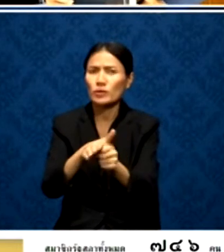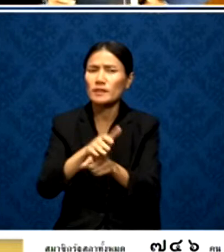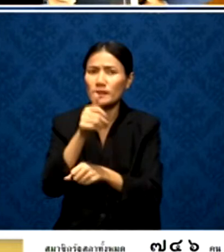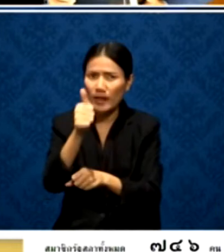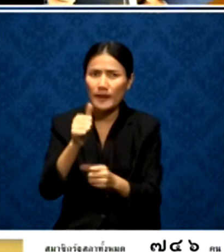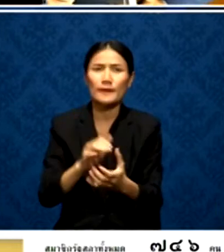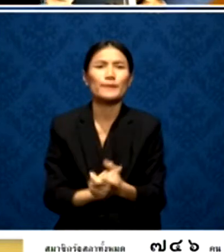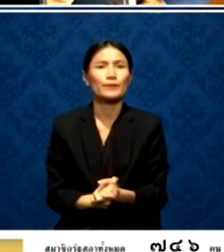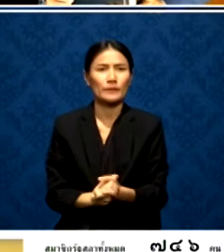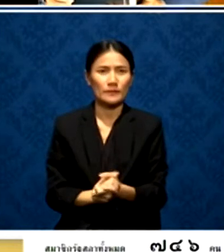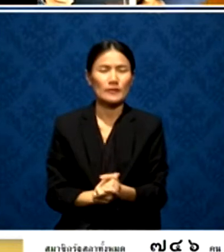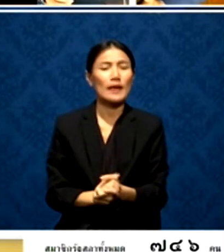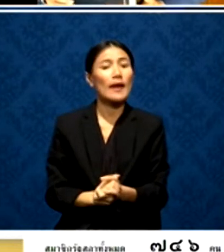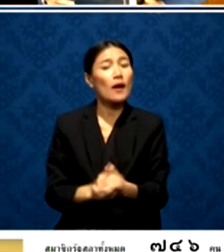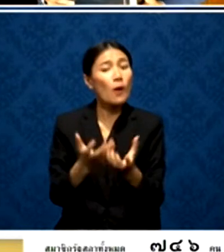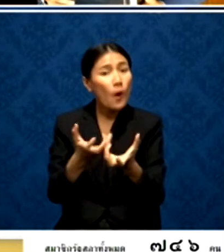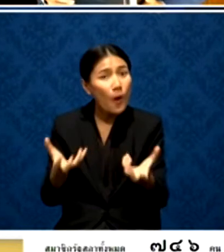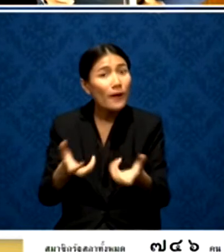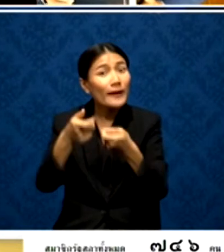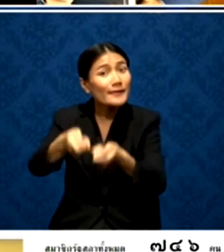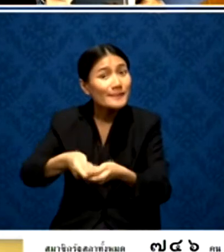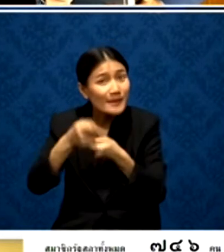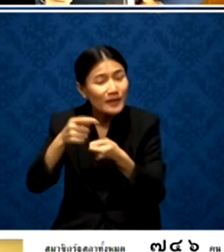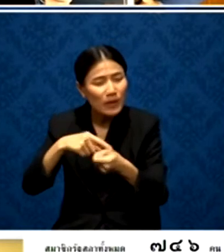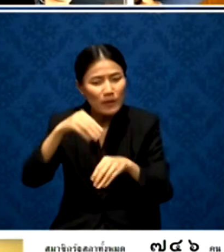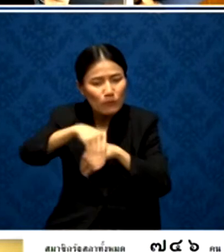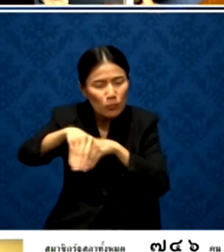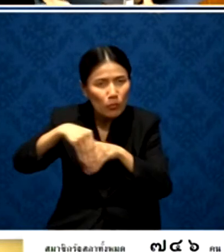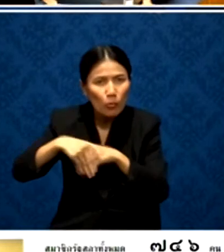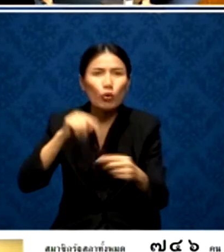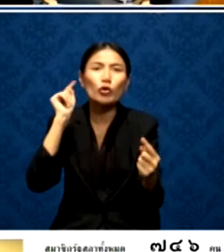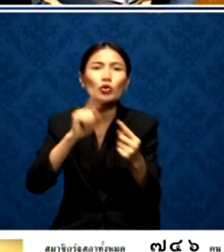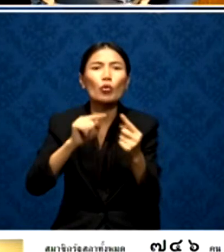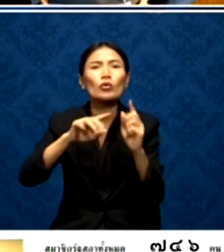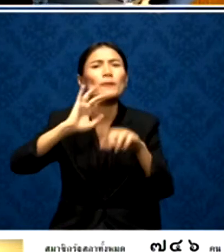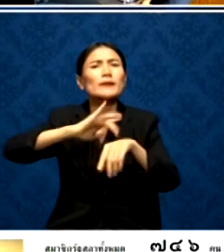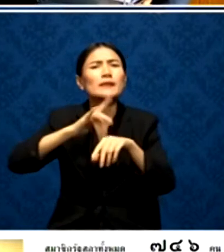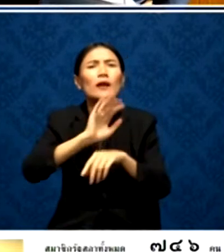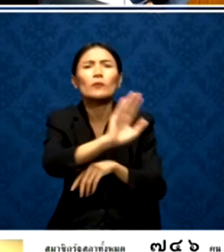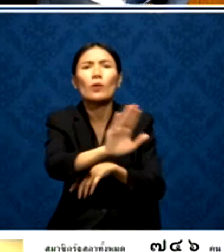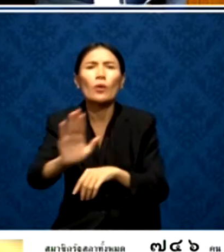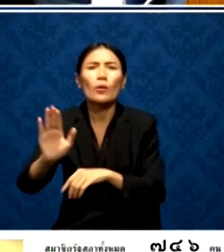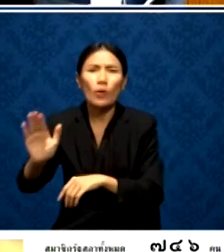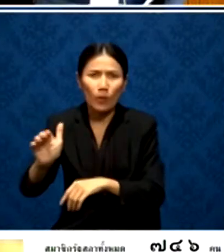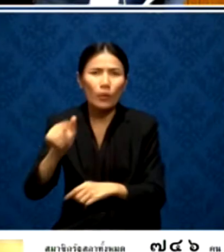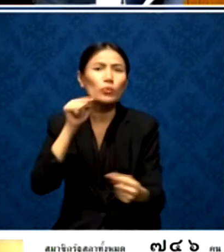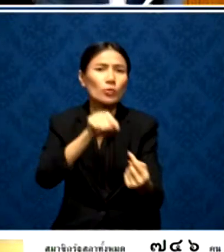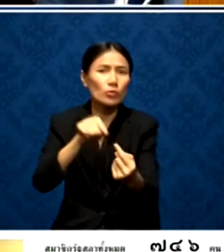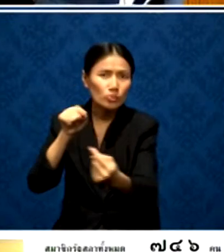าติและเศรษฐกิจและการแปรรูปผลผลิตทางการเกษตรให้มีมูลค่าสูงขึ้น